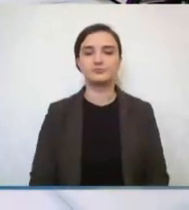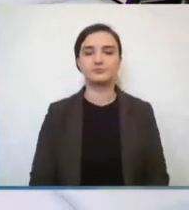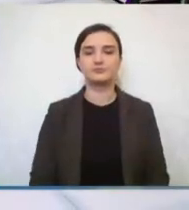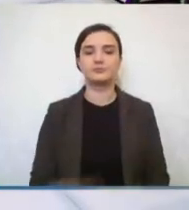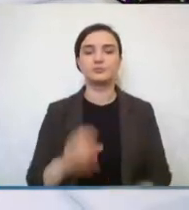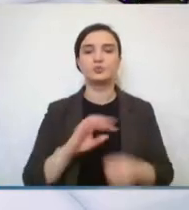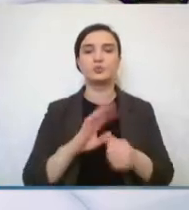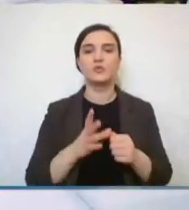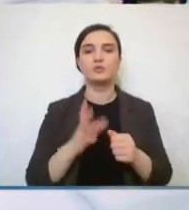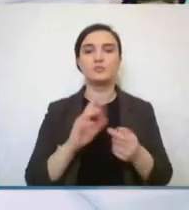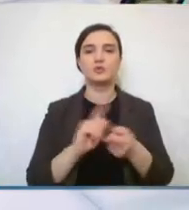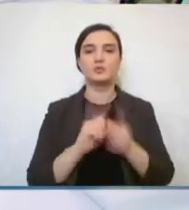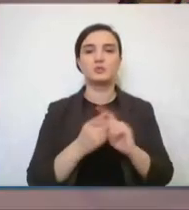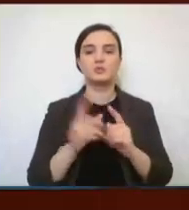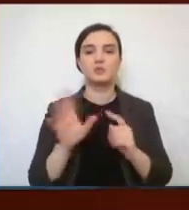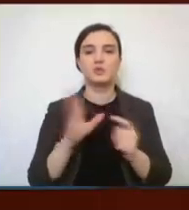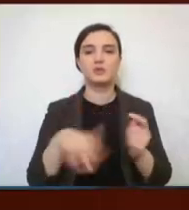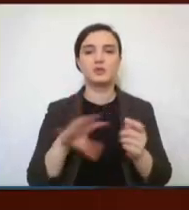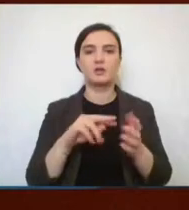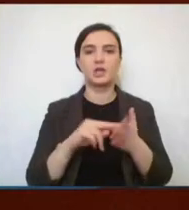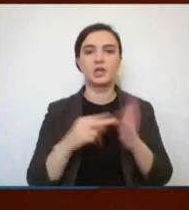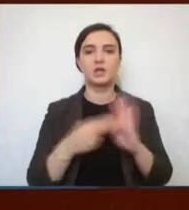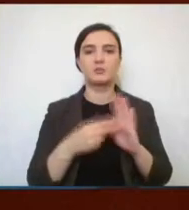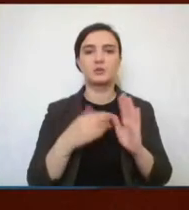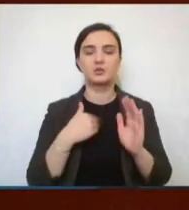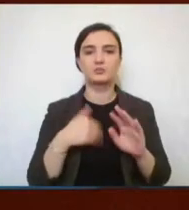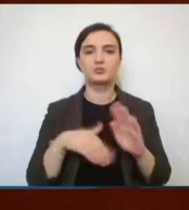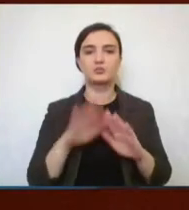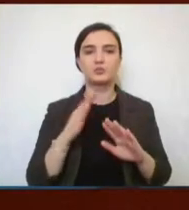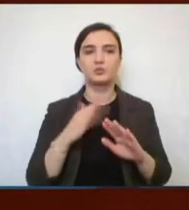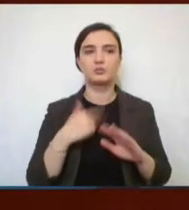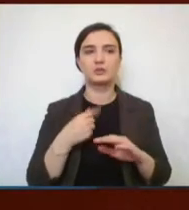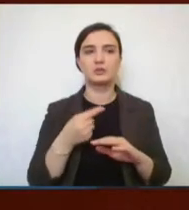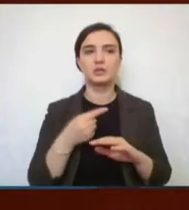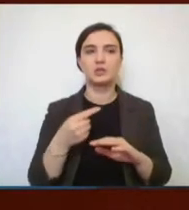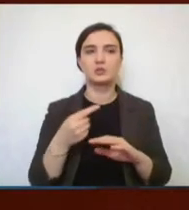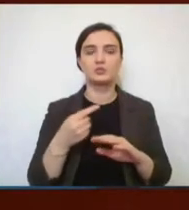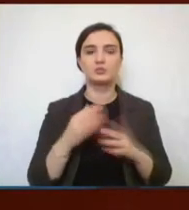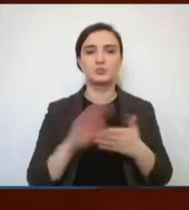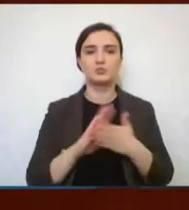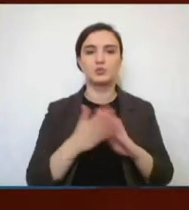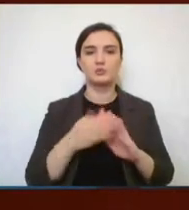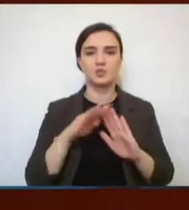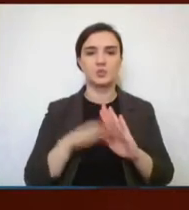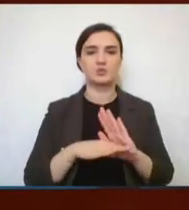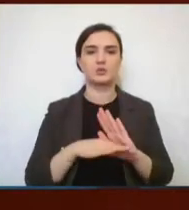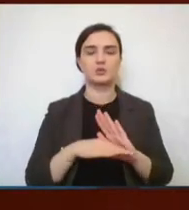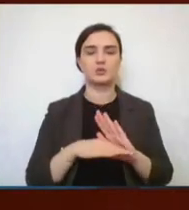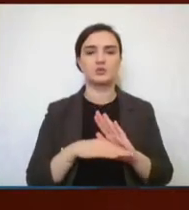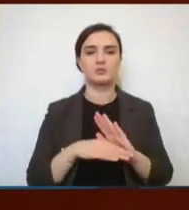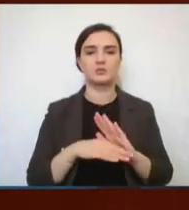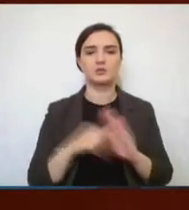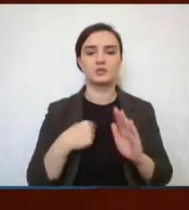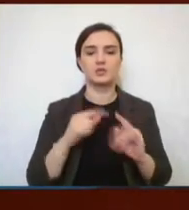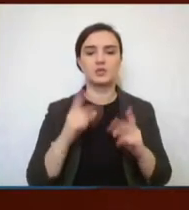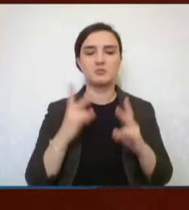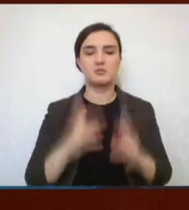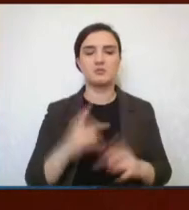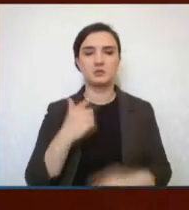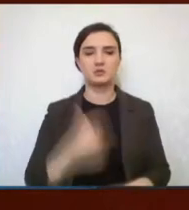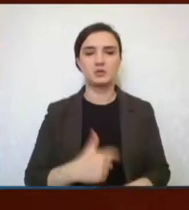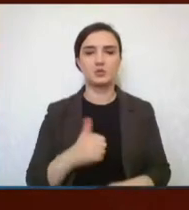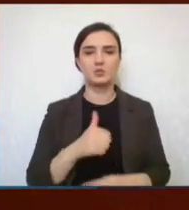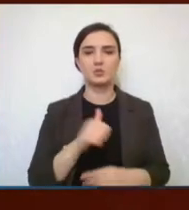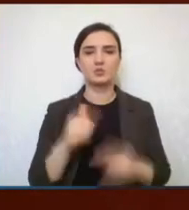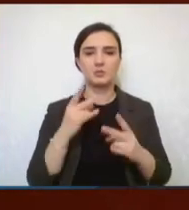უფრო ამძაფრებს ჩემს ნეგატიურ აზროვნებას, ანუ მე ვფიქრობ, რომ ეს რა დამემართა, ეს როგორ დამემართა,